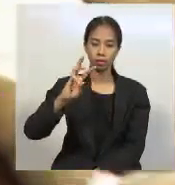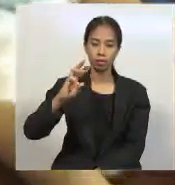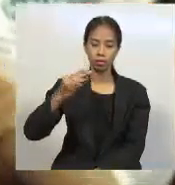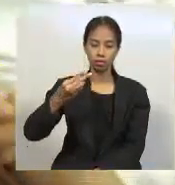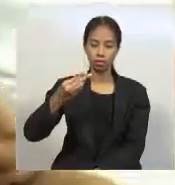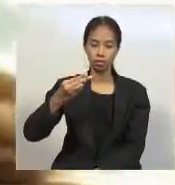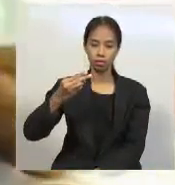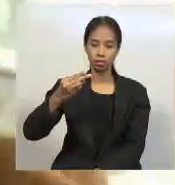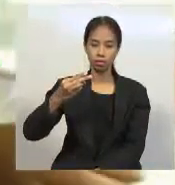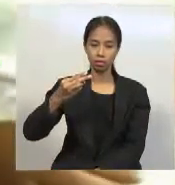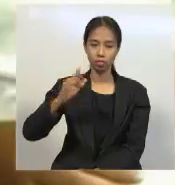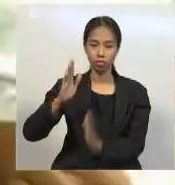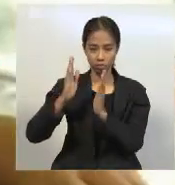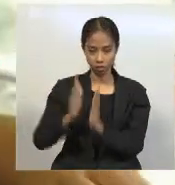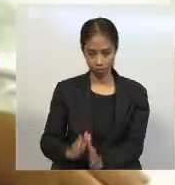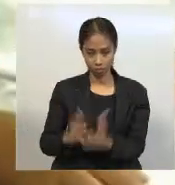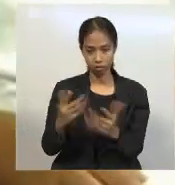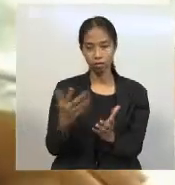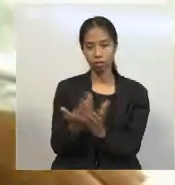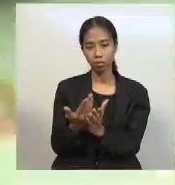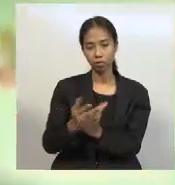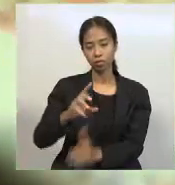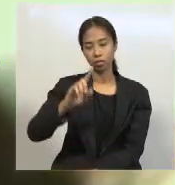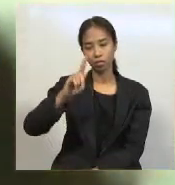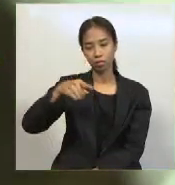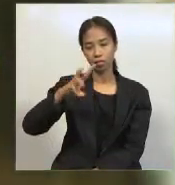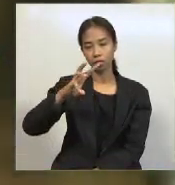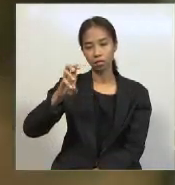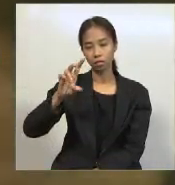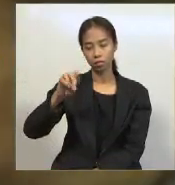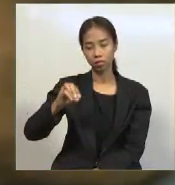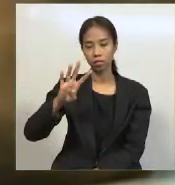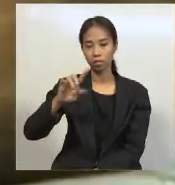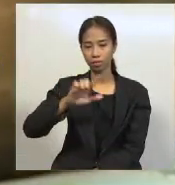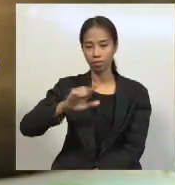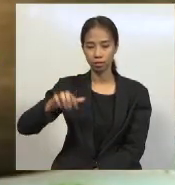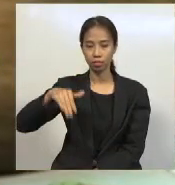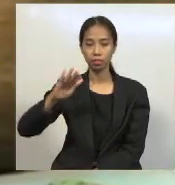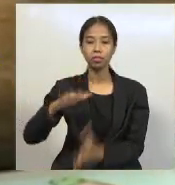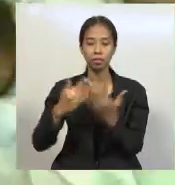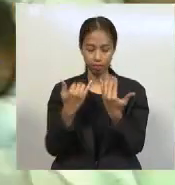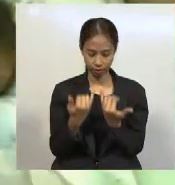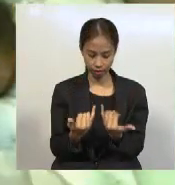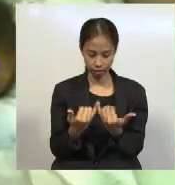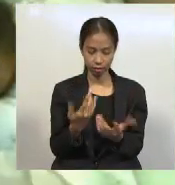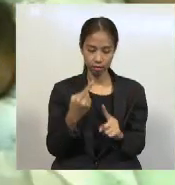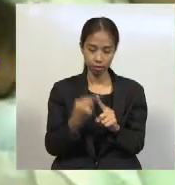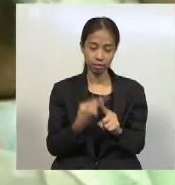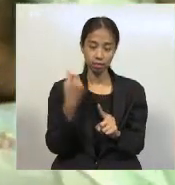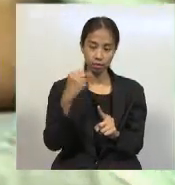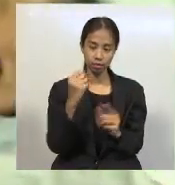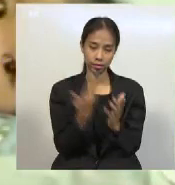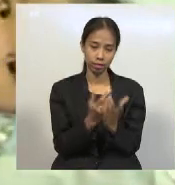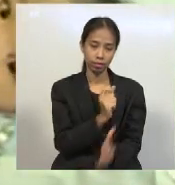561,086 คนในวงเงินรวมทั้งสิ้น 1,674 ล้านบาทอย่างไรก็ตามนะคะการจ่ายเงินในรอบเดือนตุลาคม